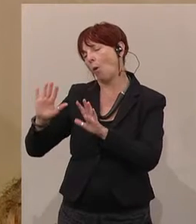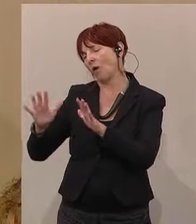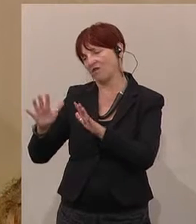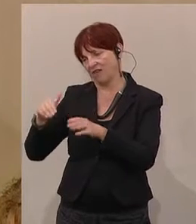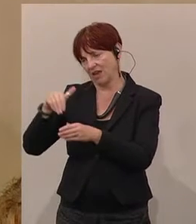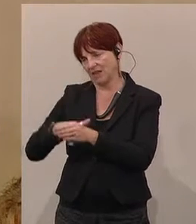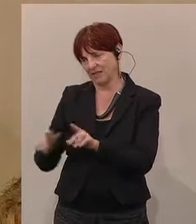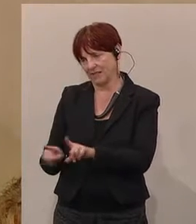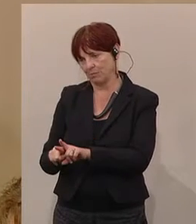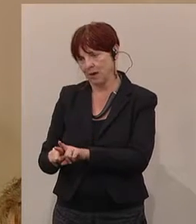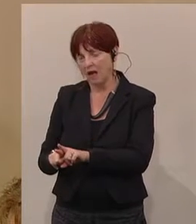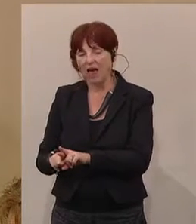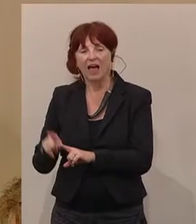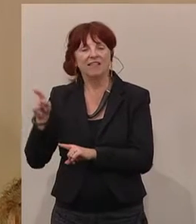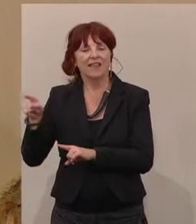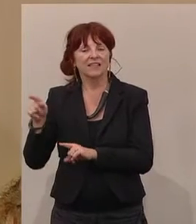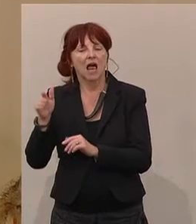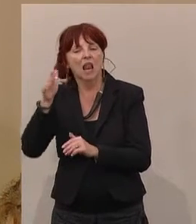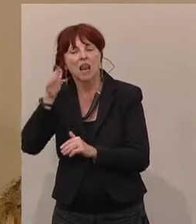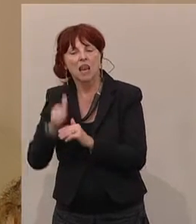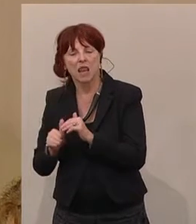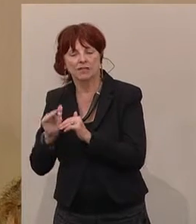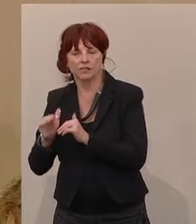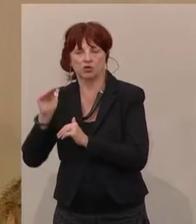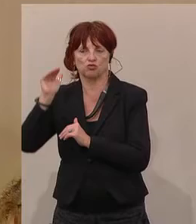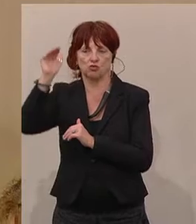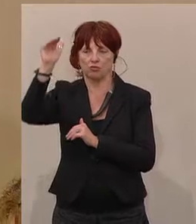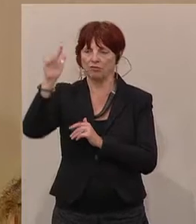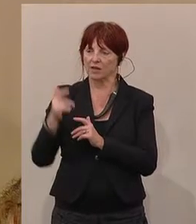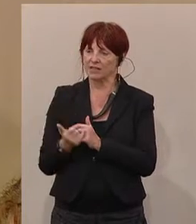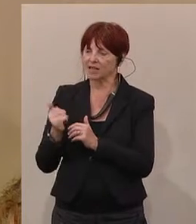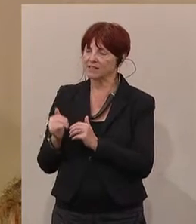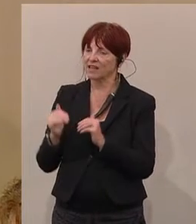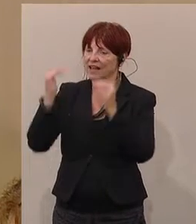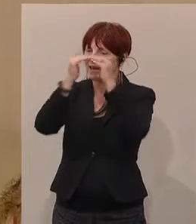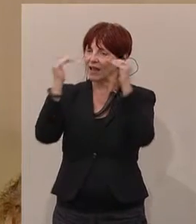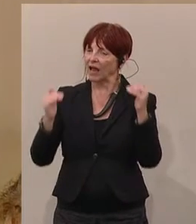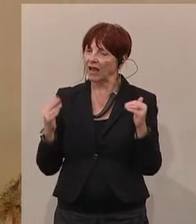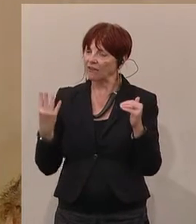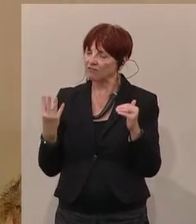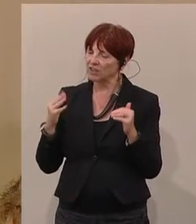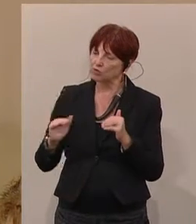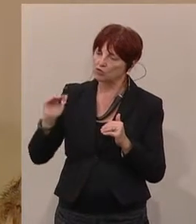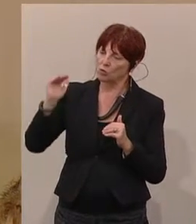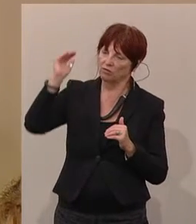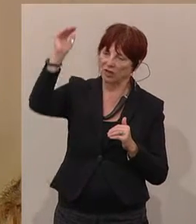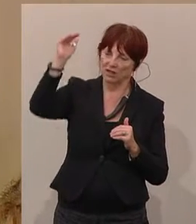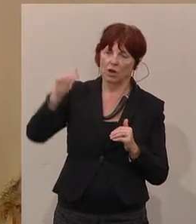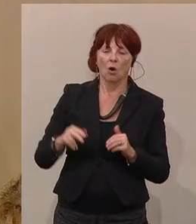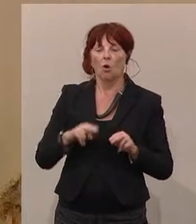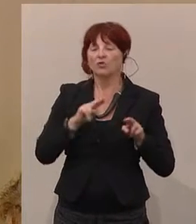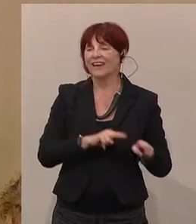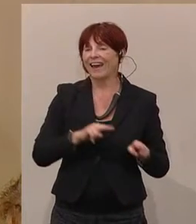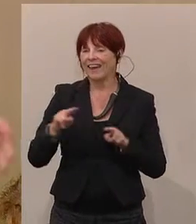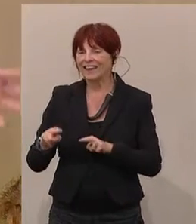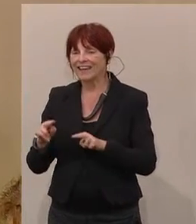war. Und das ist die letzte Stufe in dieser vierstufigen Hierarchie, und die gerichtliche Erwachsenenvertretung ist sozusagen nur das allerletzte